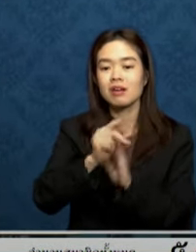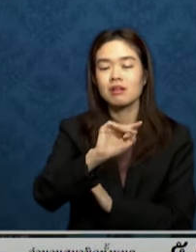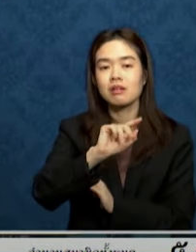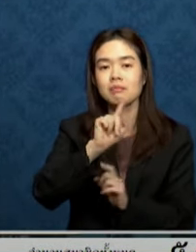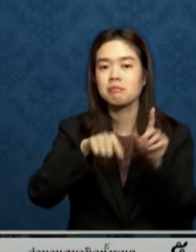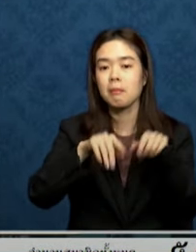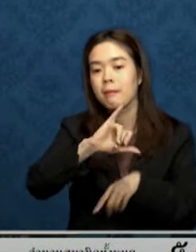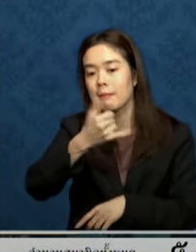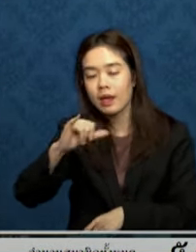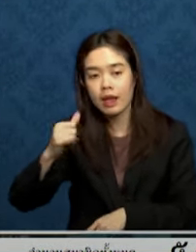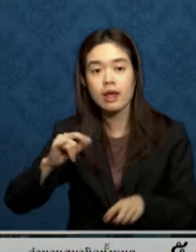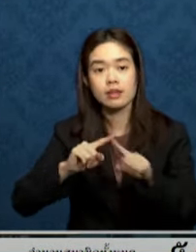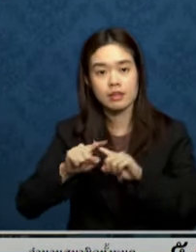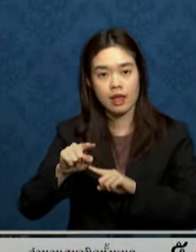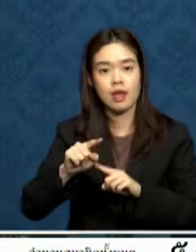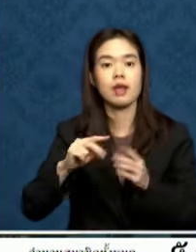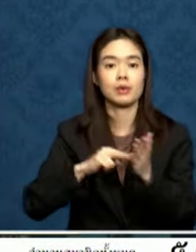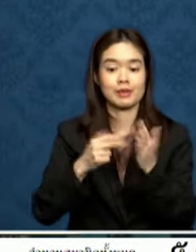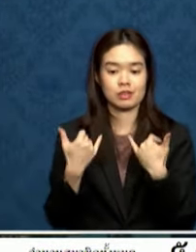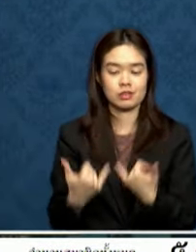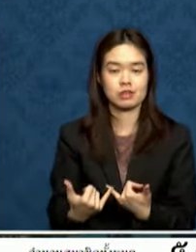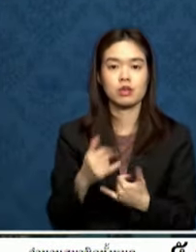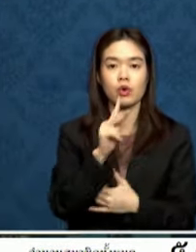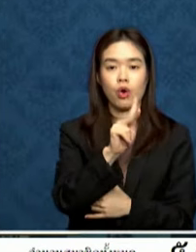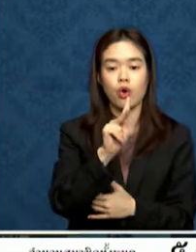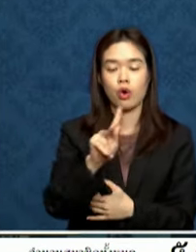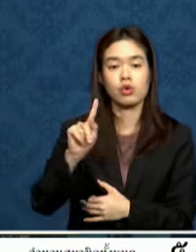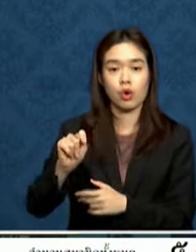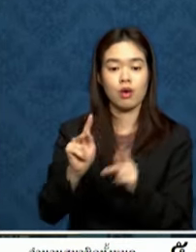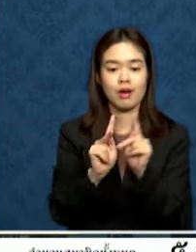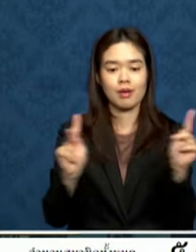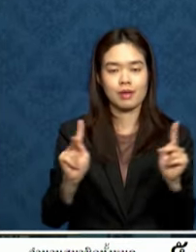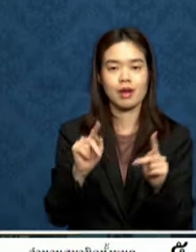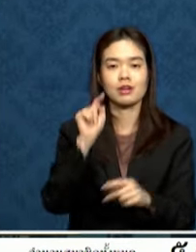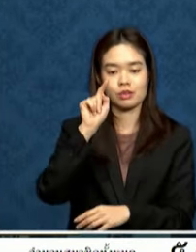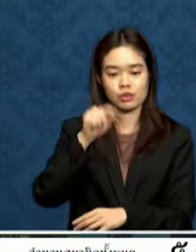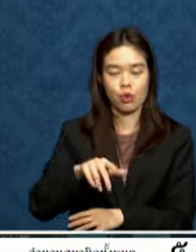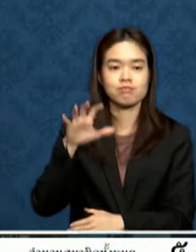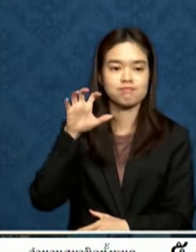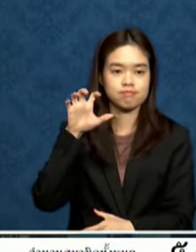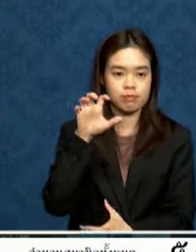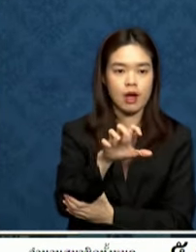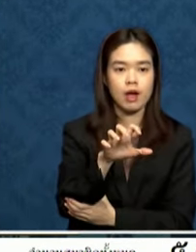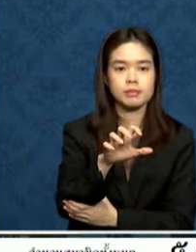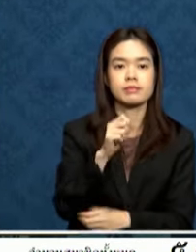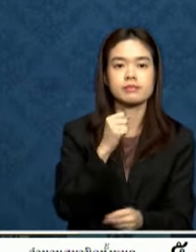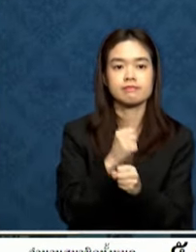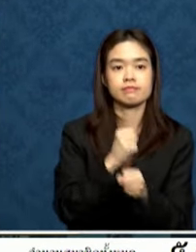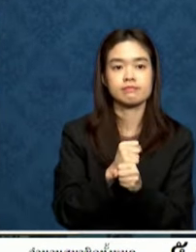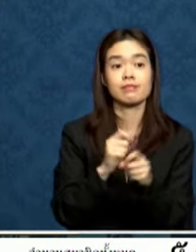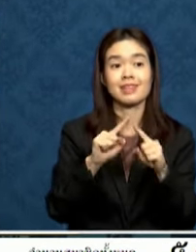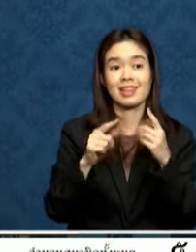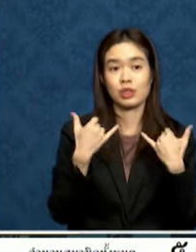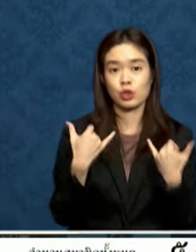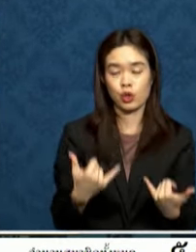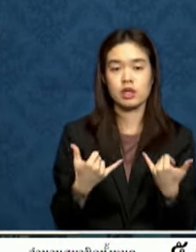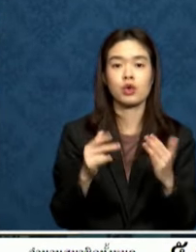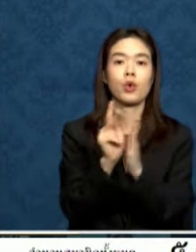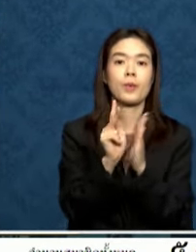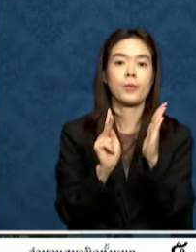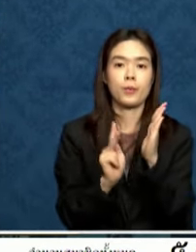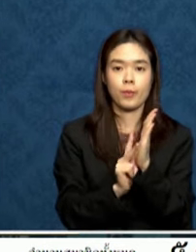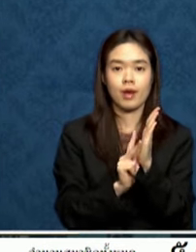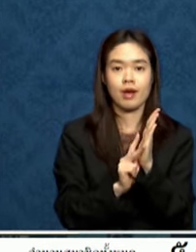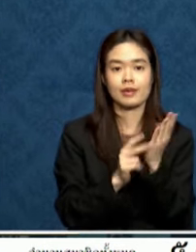เนี้บังคับให้กกตทำไปเลยคำว่าอาจเนี่ยไม่รู้ว่าจะทำหรือไม่ทำแต่วันนี้กฎหมาย